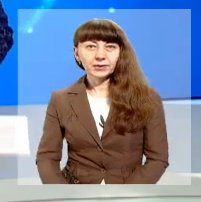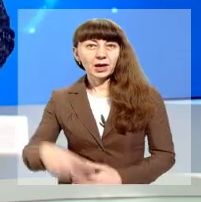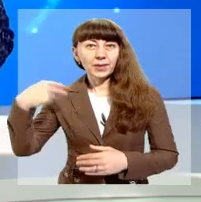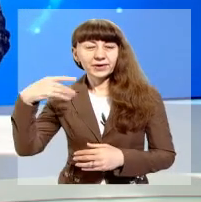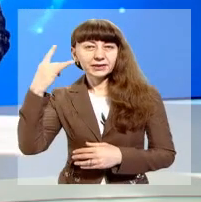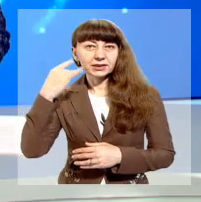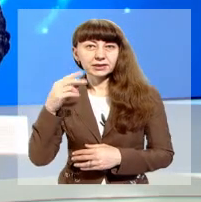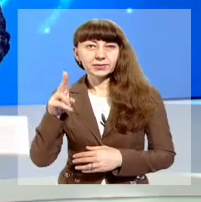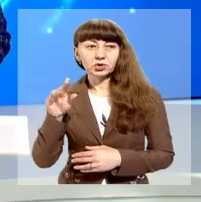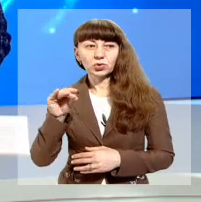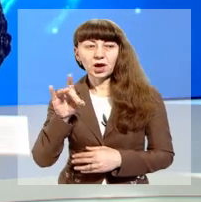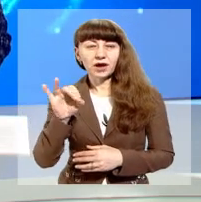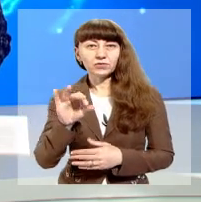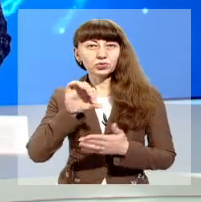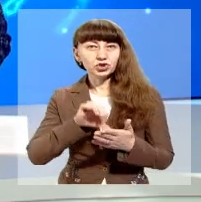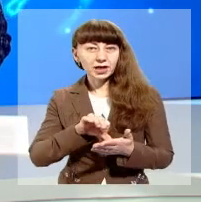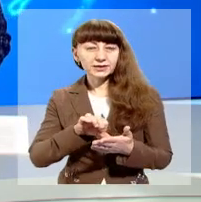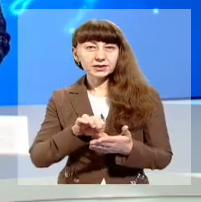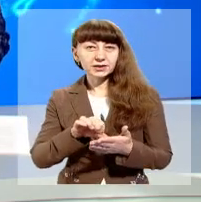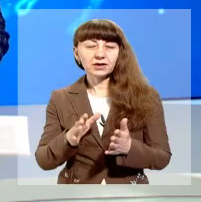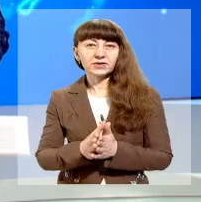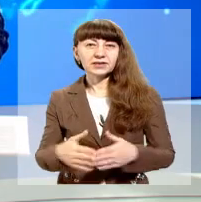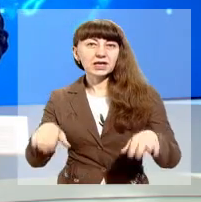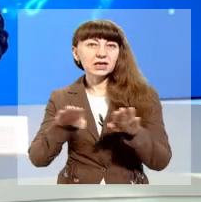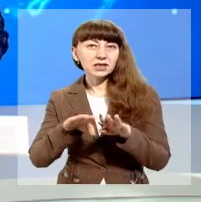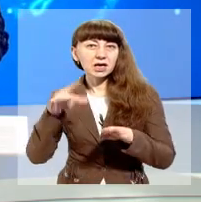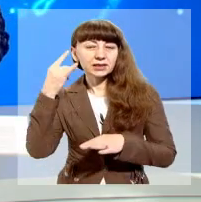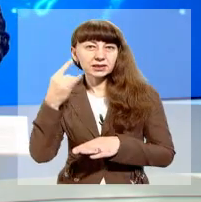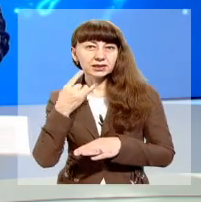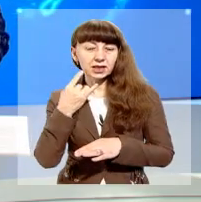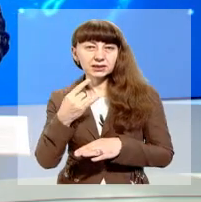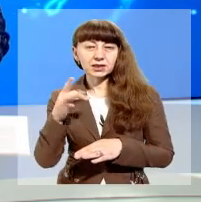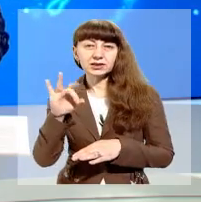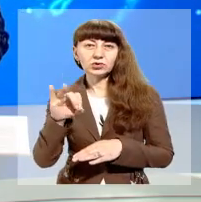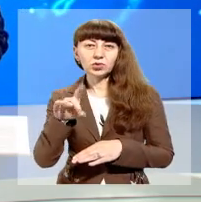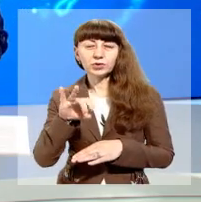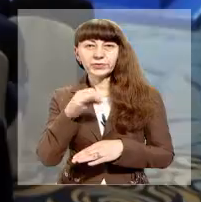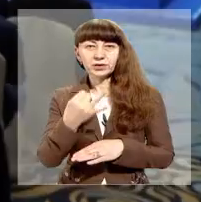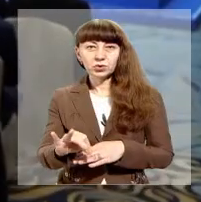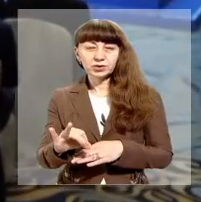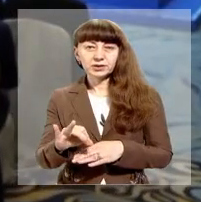Президент Касым-Жомарт Токаев принял участие в церемонии закрытия Казахско-Сингапурского бизнес-форума.